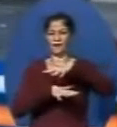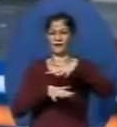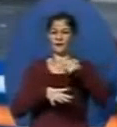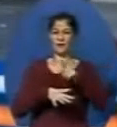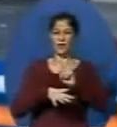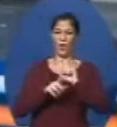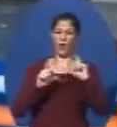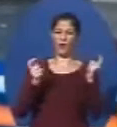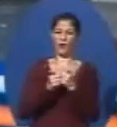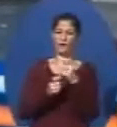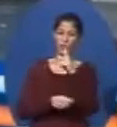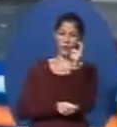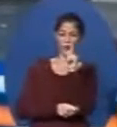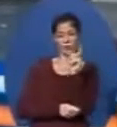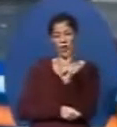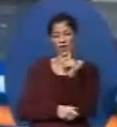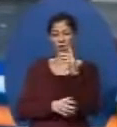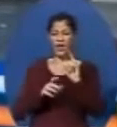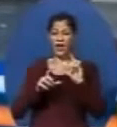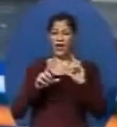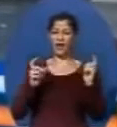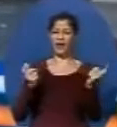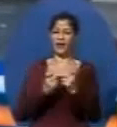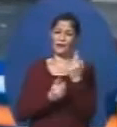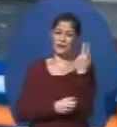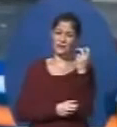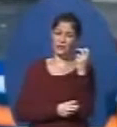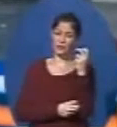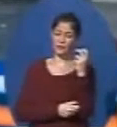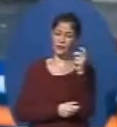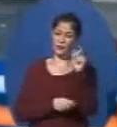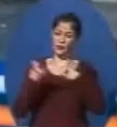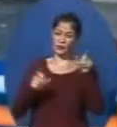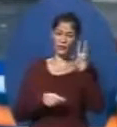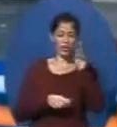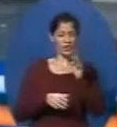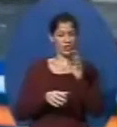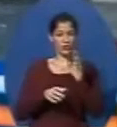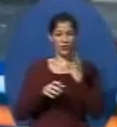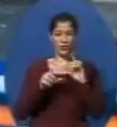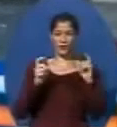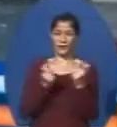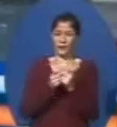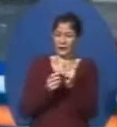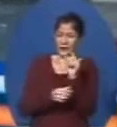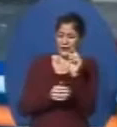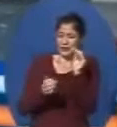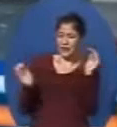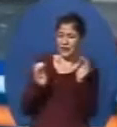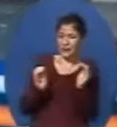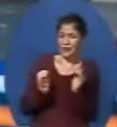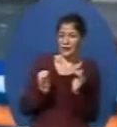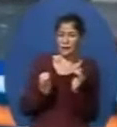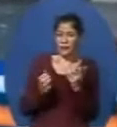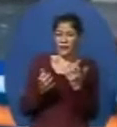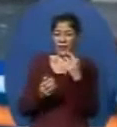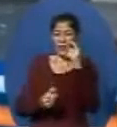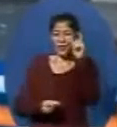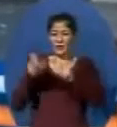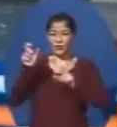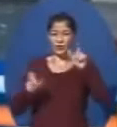אנשים, כאשר... בימונים זה אגף מיוחד. יש אגפים קטנים. אוקיי. אנשים מוחזקים שנים ארוכות,